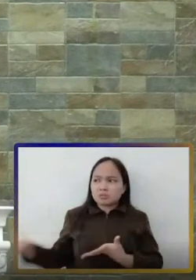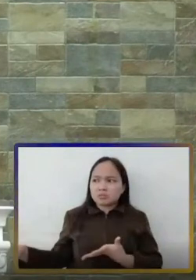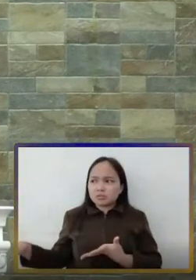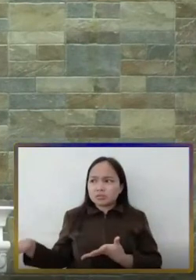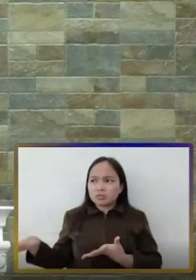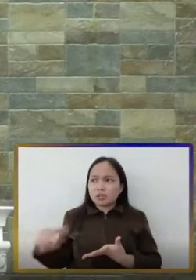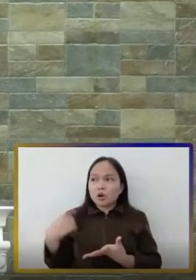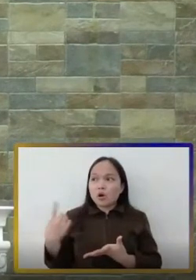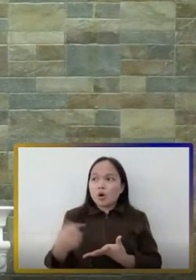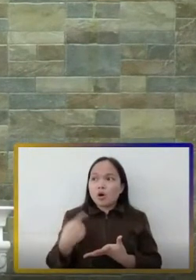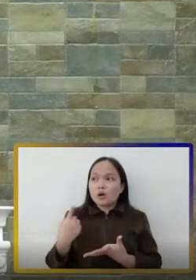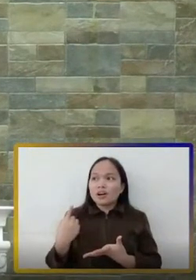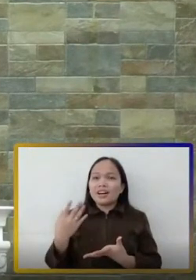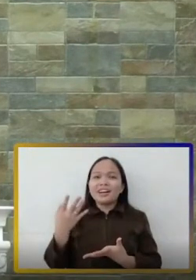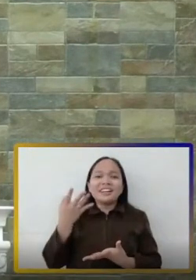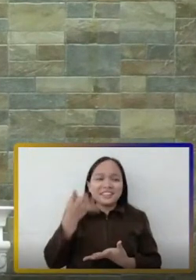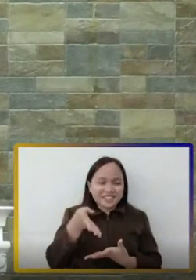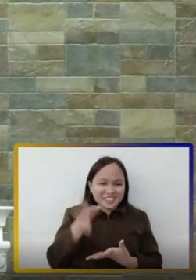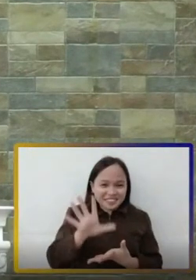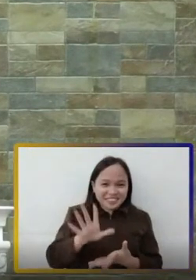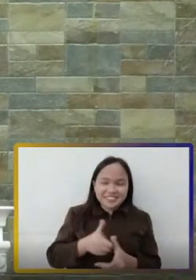Tama na yung 45 lang.